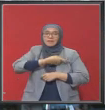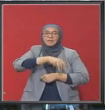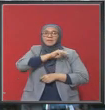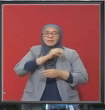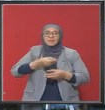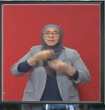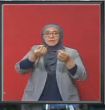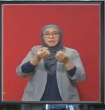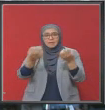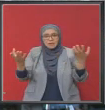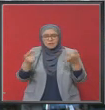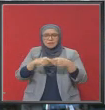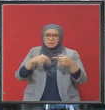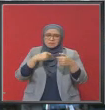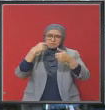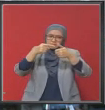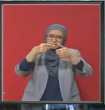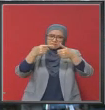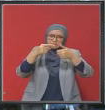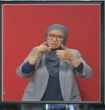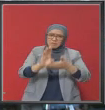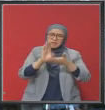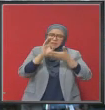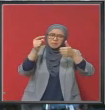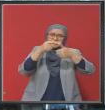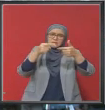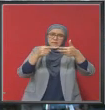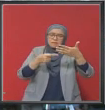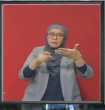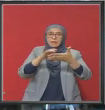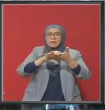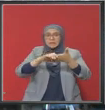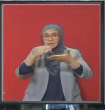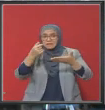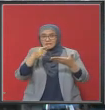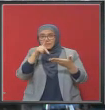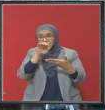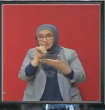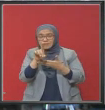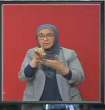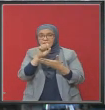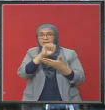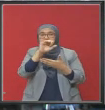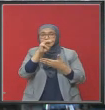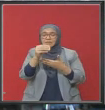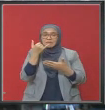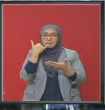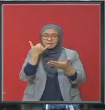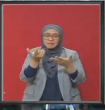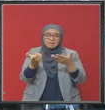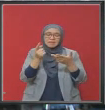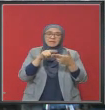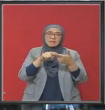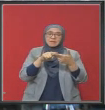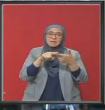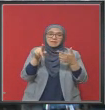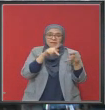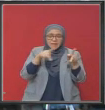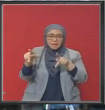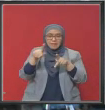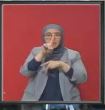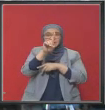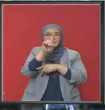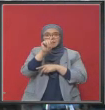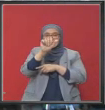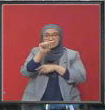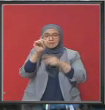beberapa bantuan berupa Apa nama singkat dan juga apa nama clan data